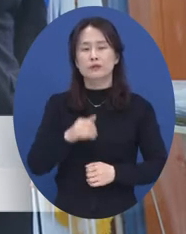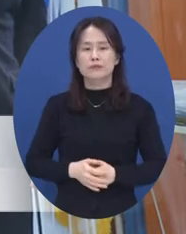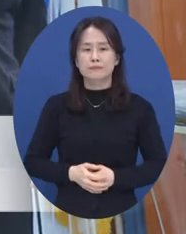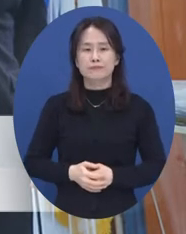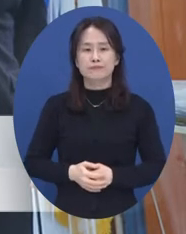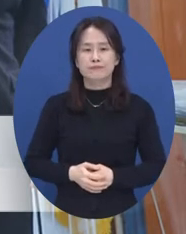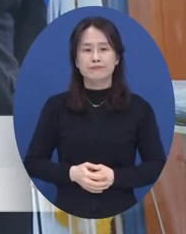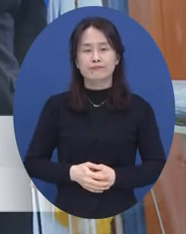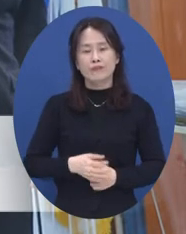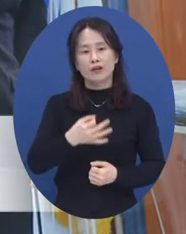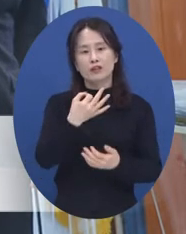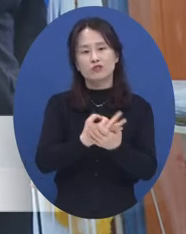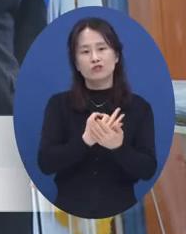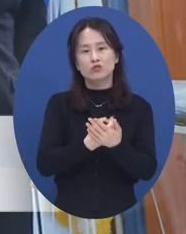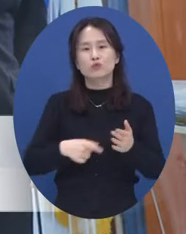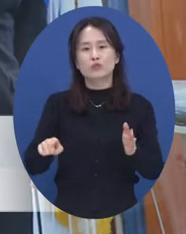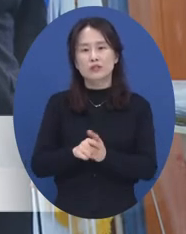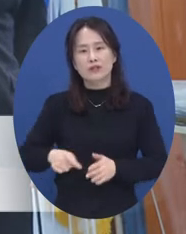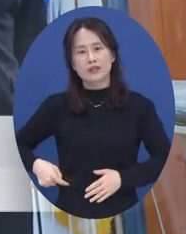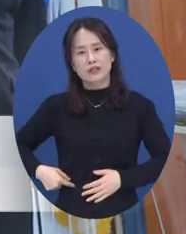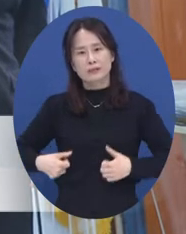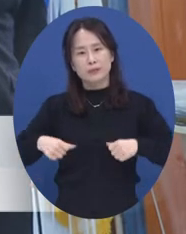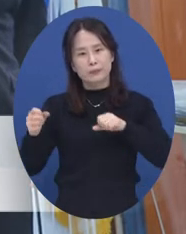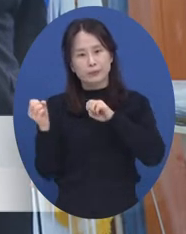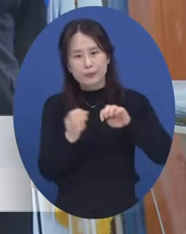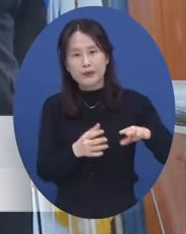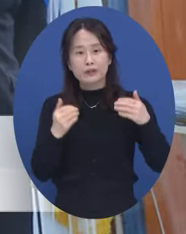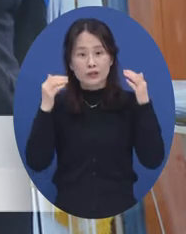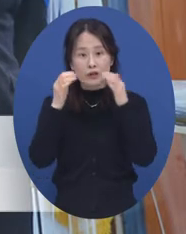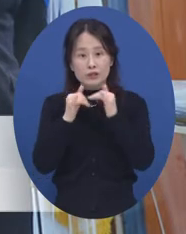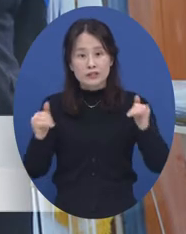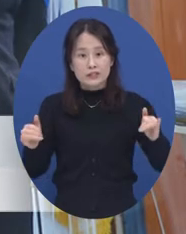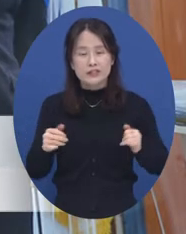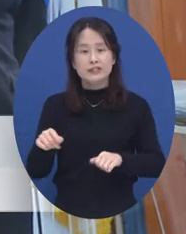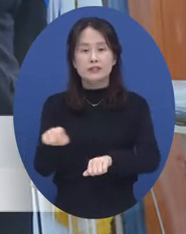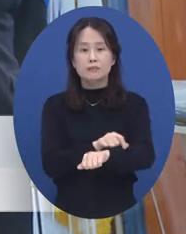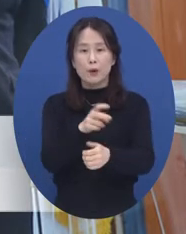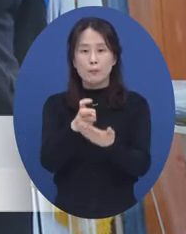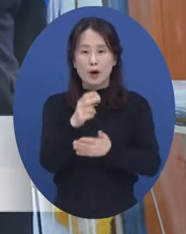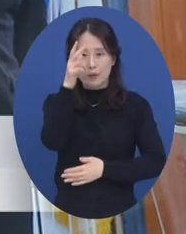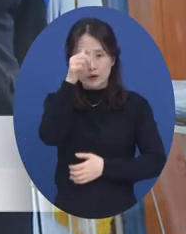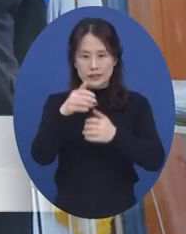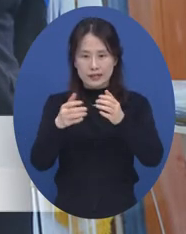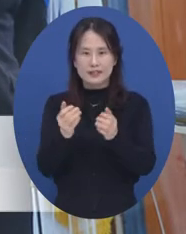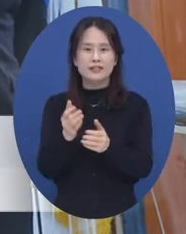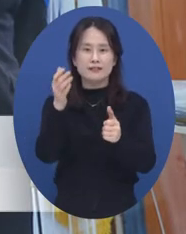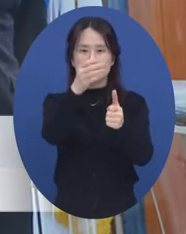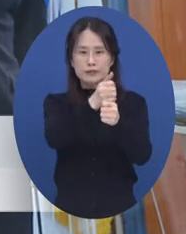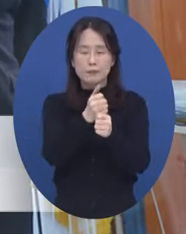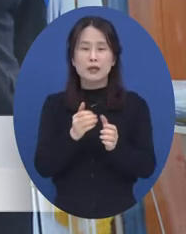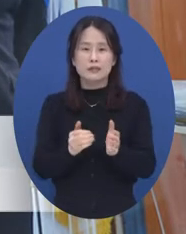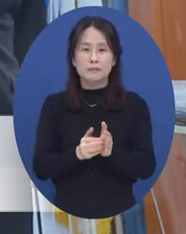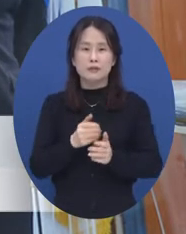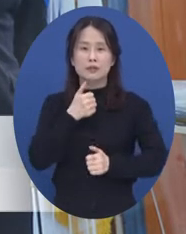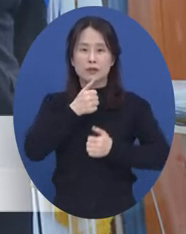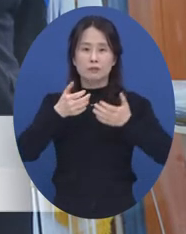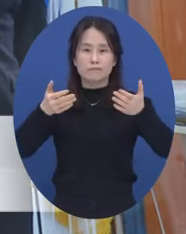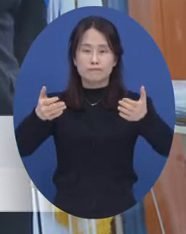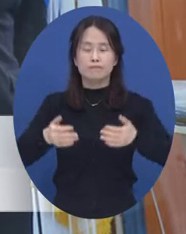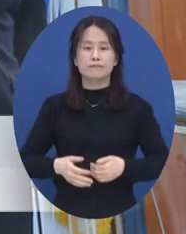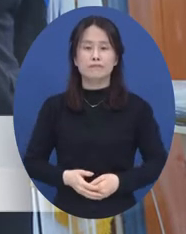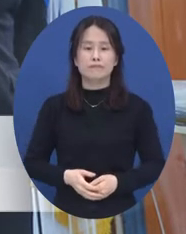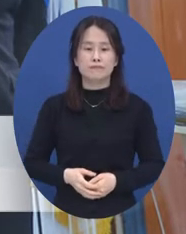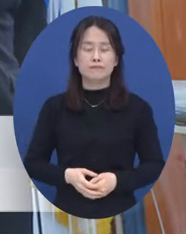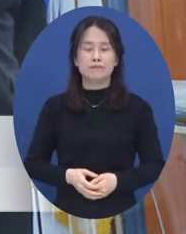이루어지고 있었는데요. 푼돈 벌자고 양심까지 던져버린 어른들을 경기도 특별사법 경찰단이 검거했습니다.